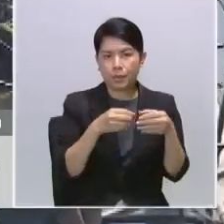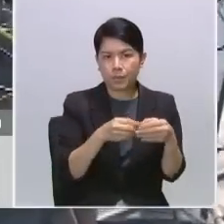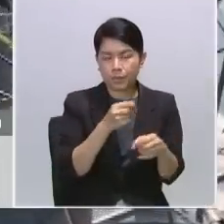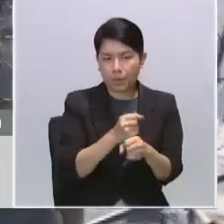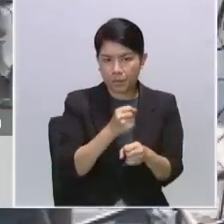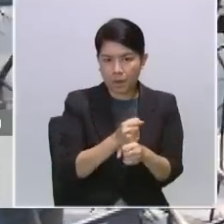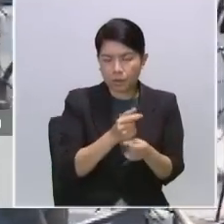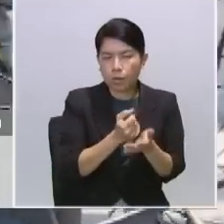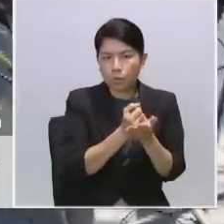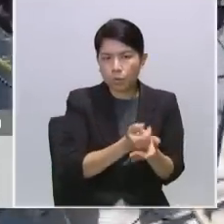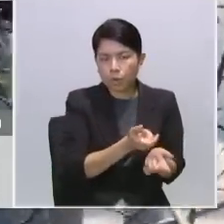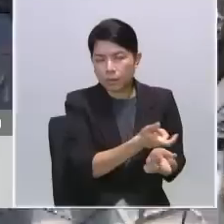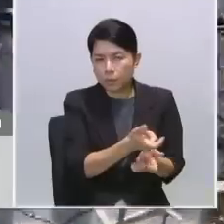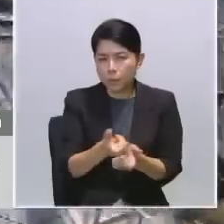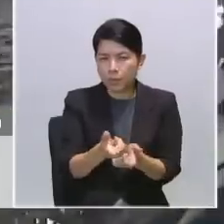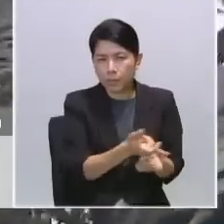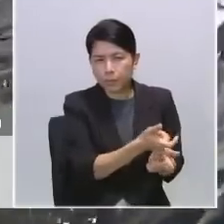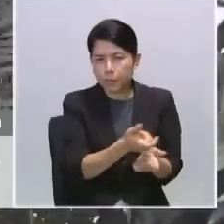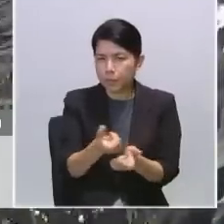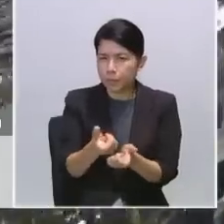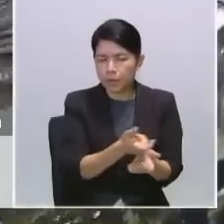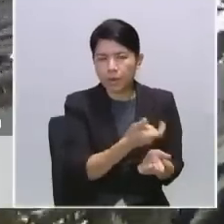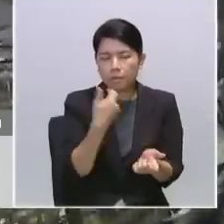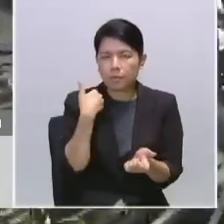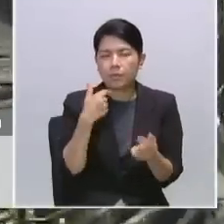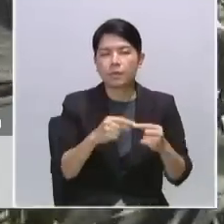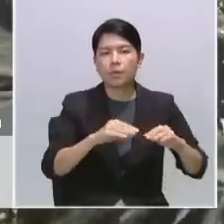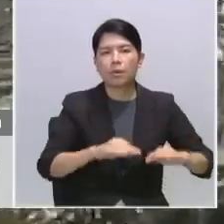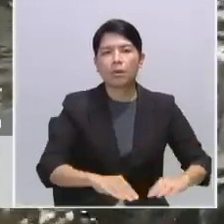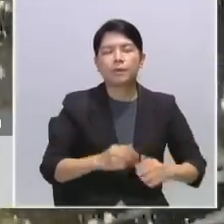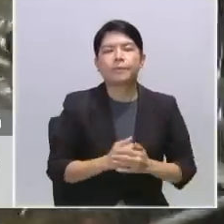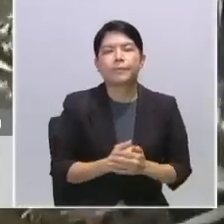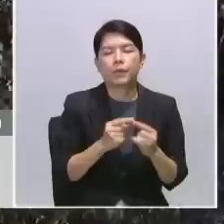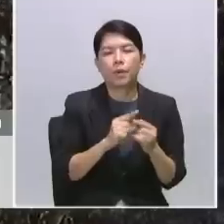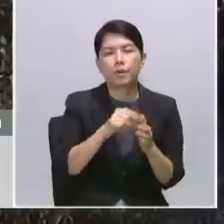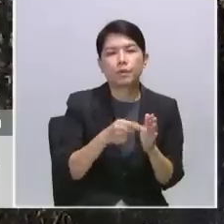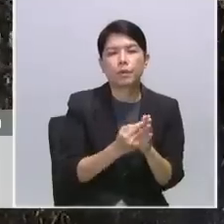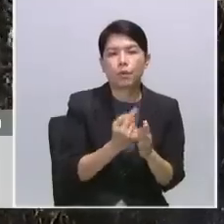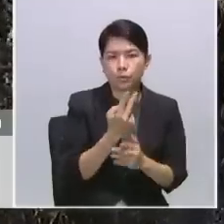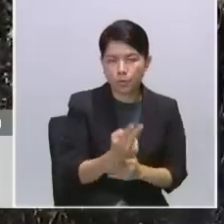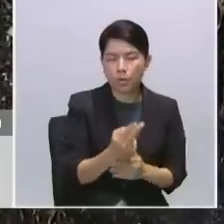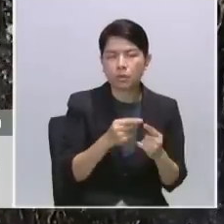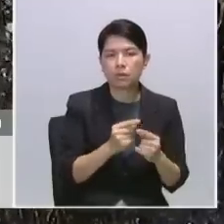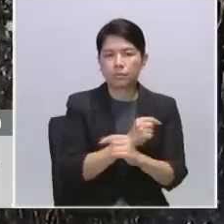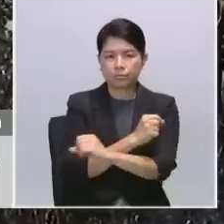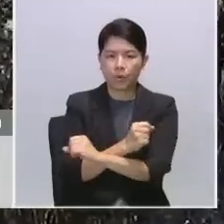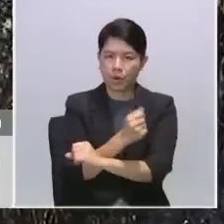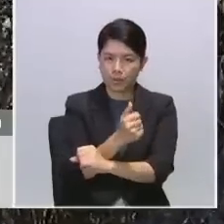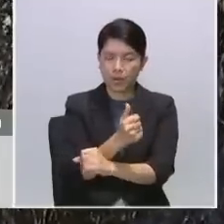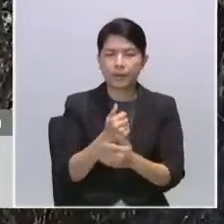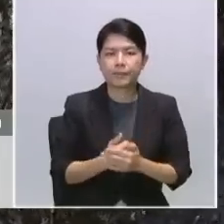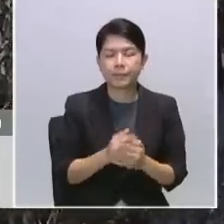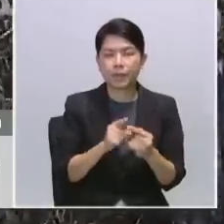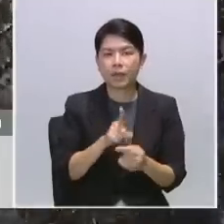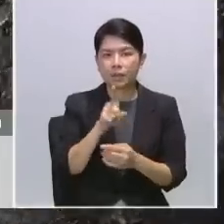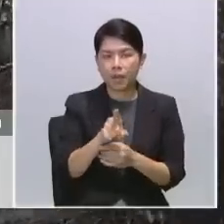กันระดมฉีดน้ำไม่ให้ลุกลามไปติดบ้านเรือนค่ะใช้เวลา2ชั่วโมงจึงสามารถคุมเพลิงไว้ได้จาก